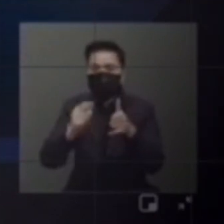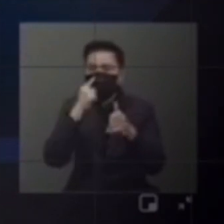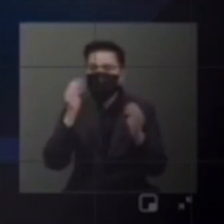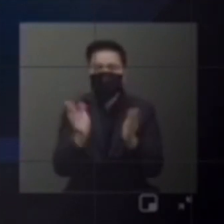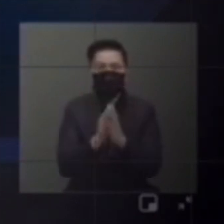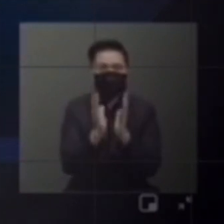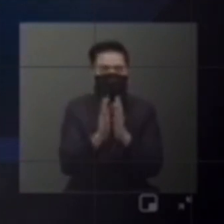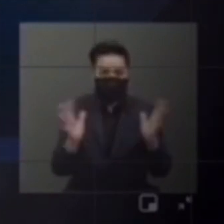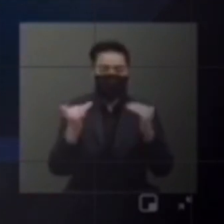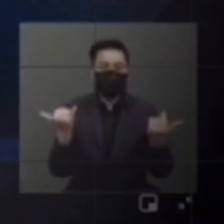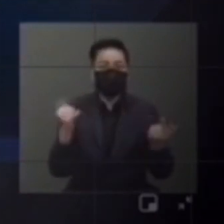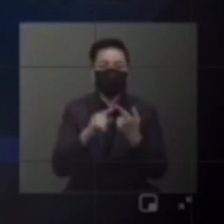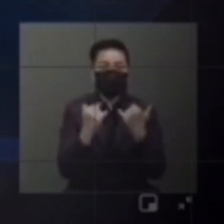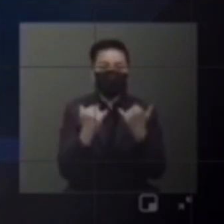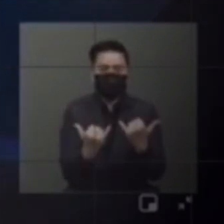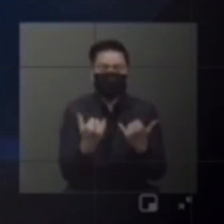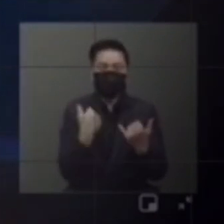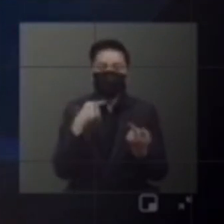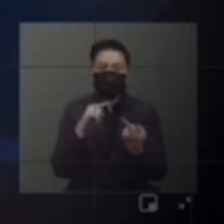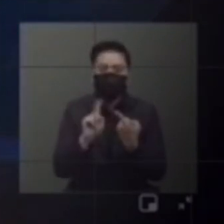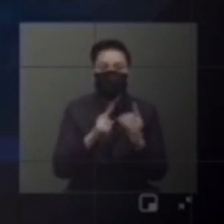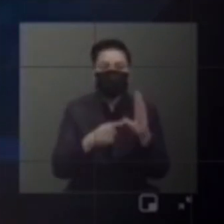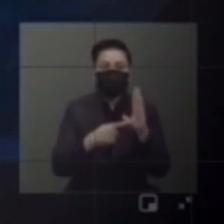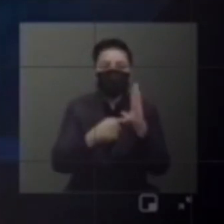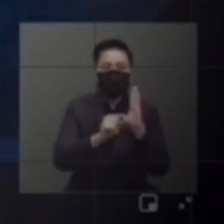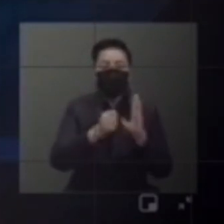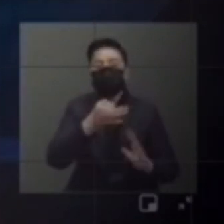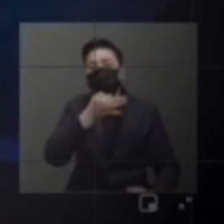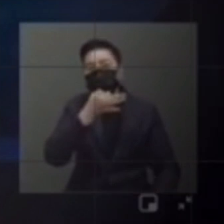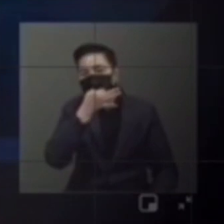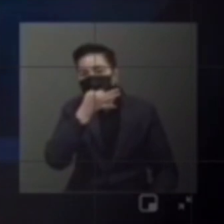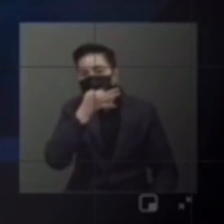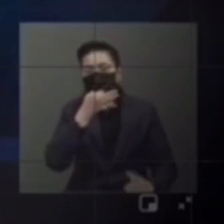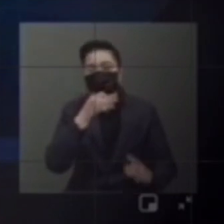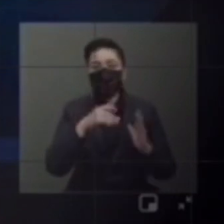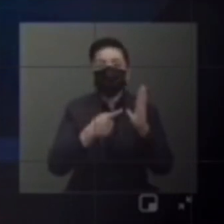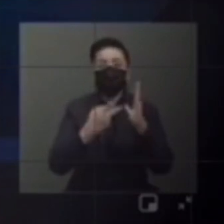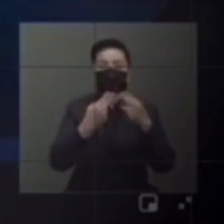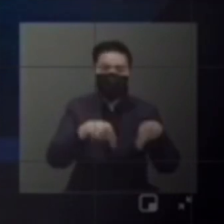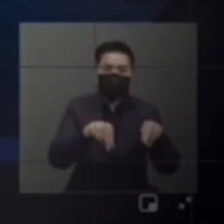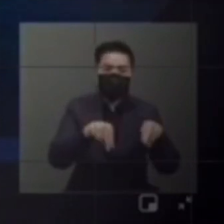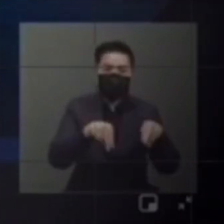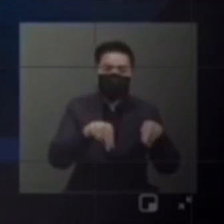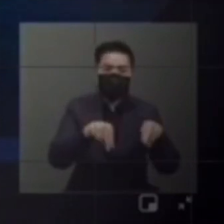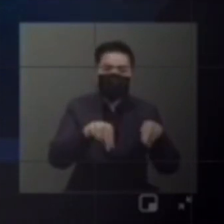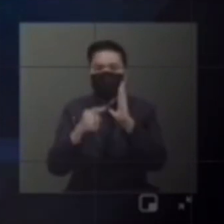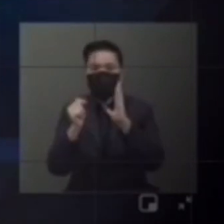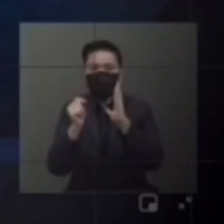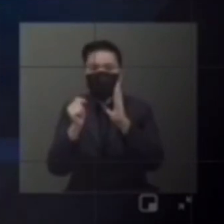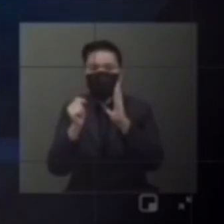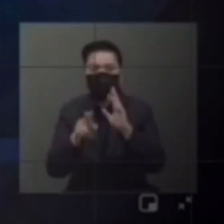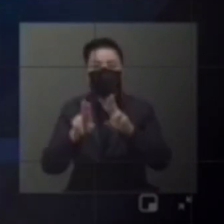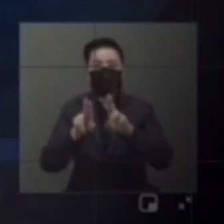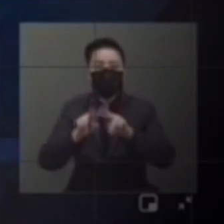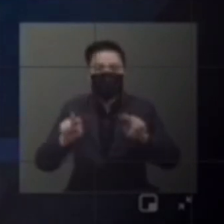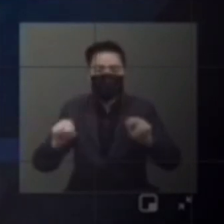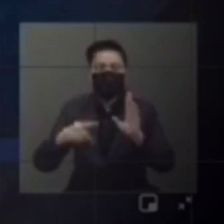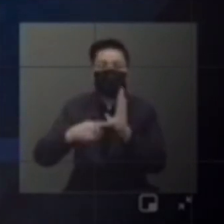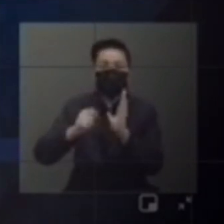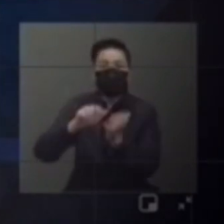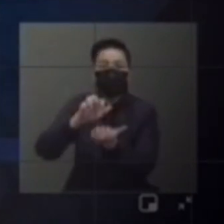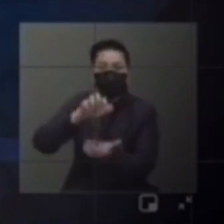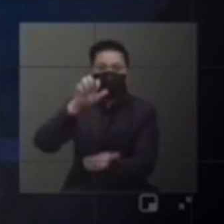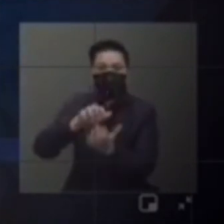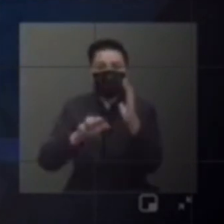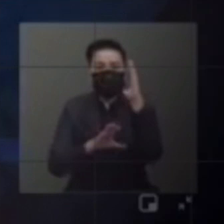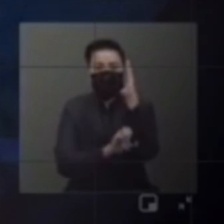ทีเดียวนะคะในช่วงนี้มีทั้งสมุทรสาครนครปฐมปทุมธานีสมุทรปราการนนทบุรีสงข